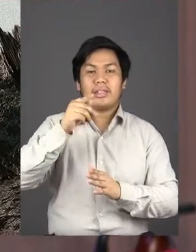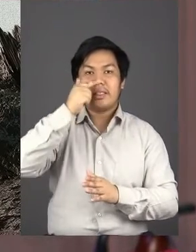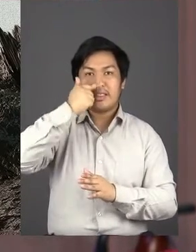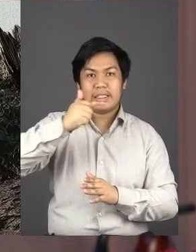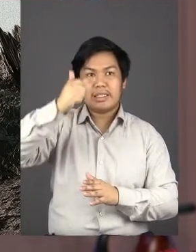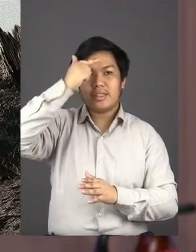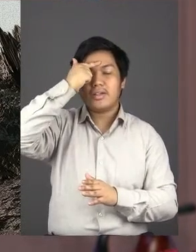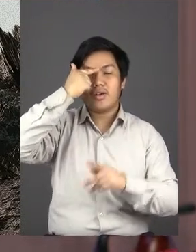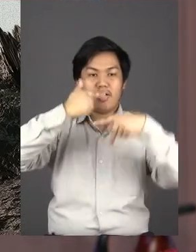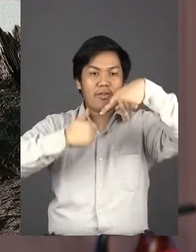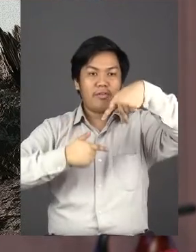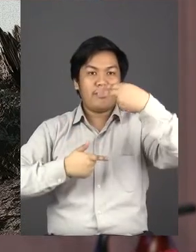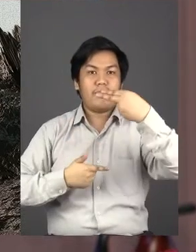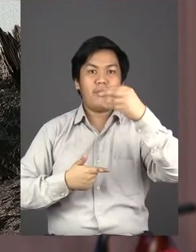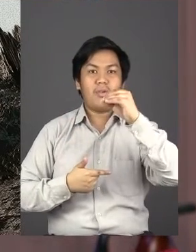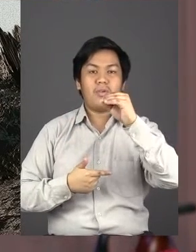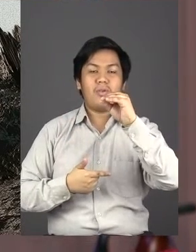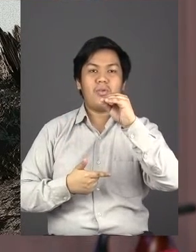ay phos.